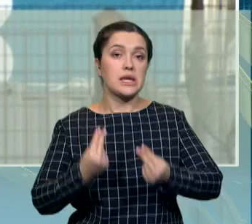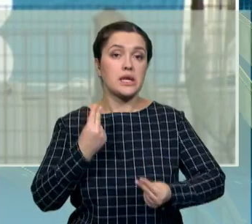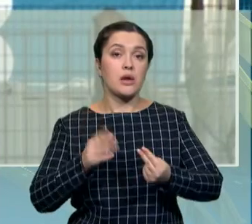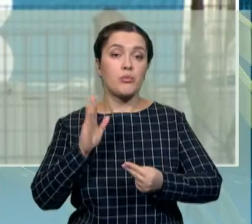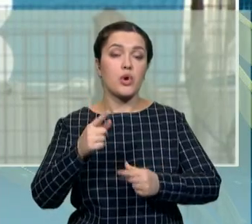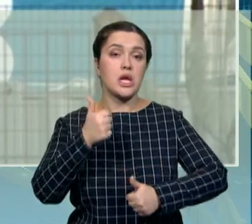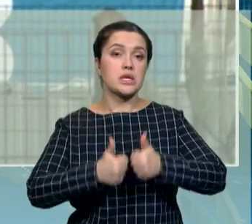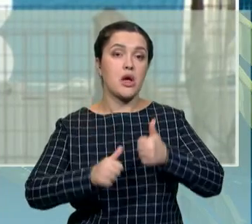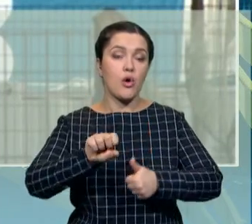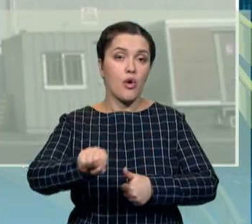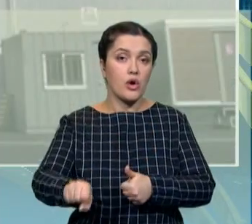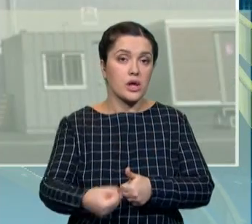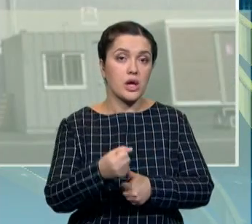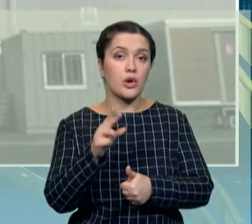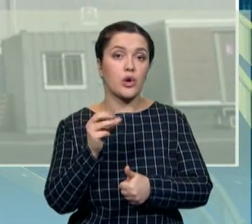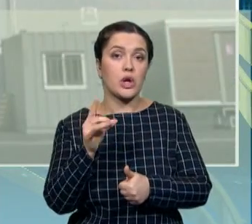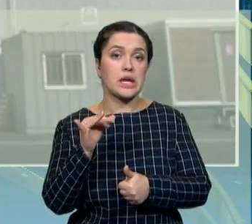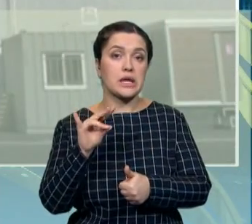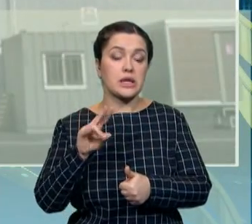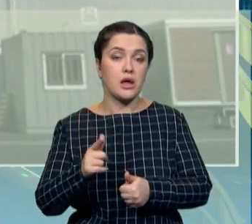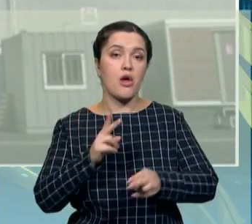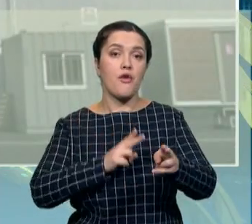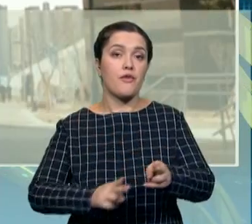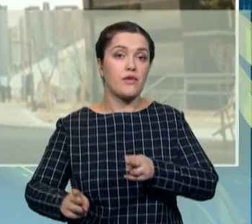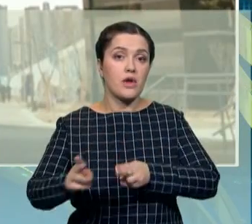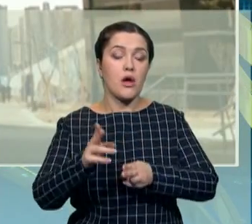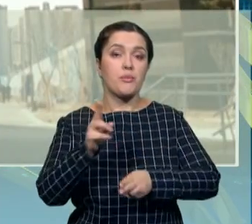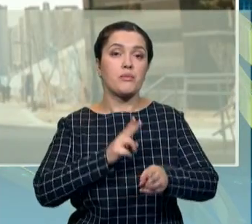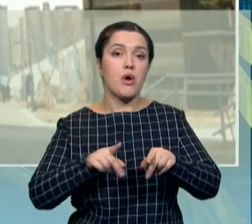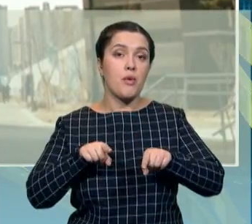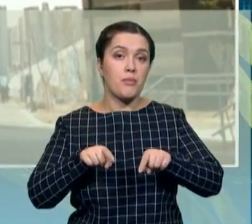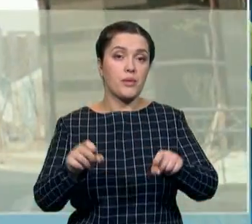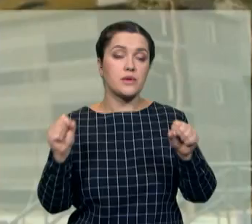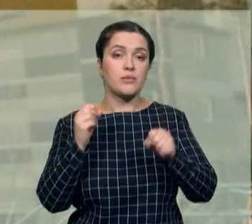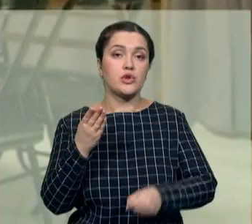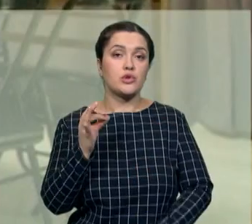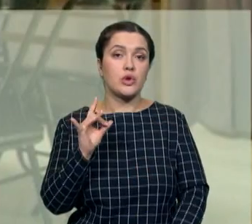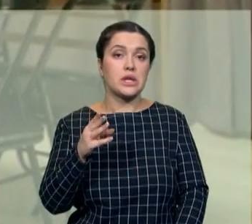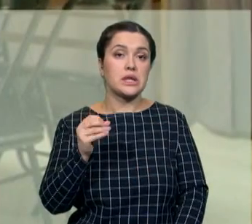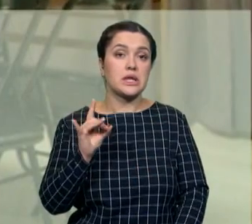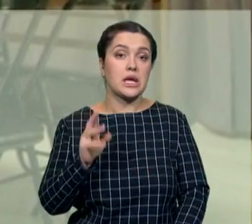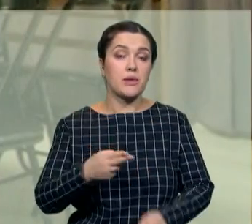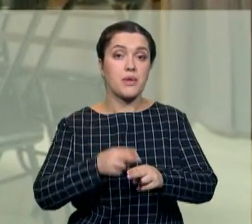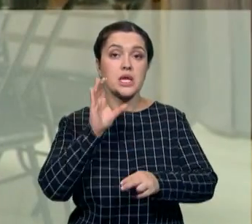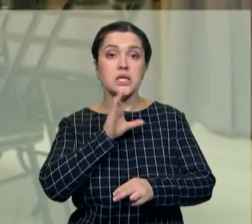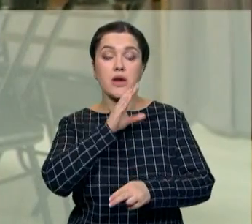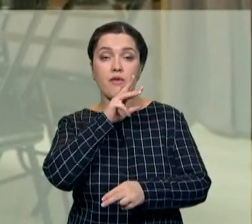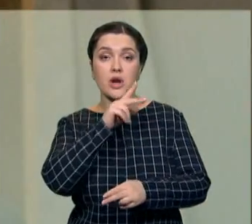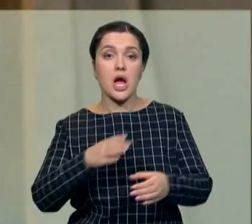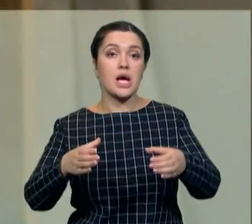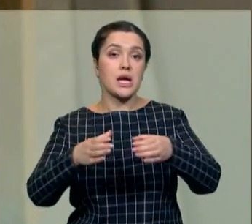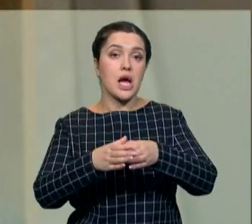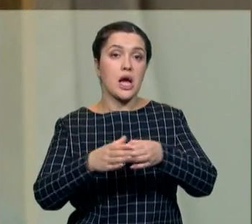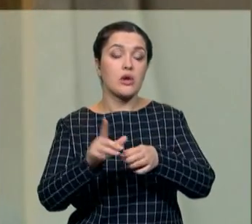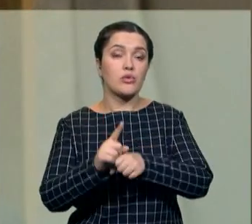пройдут состязания по хоккею, керлингу, фигурному катанию, конькобежному спорту и шорт-треку. Накануне северокорейская делегация